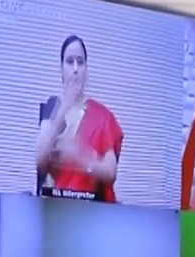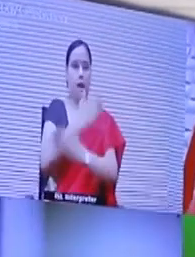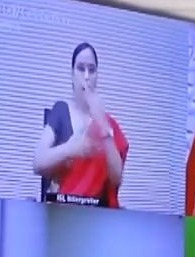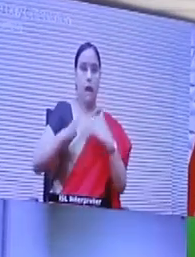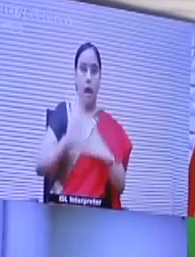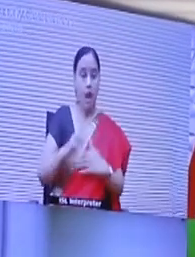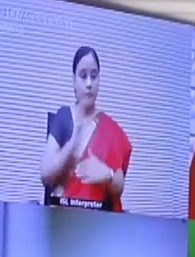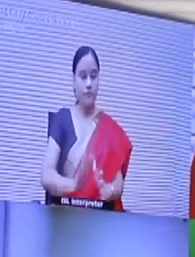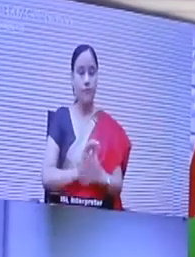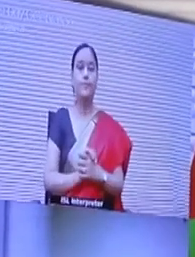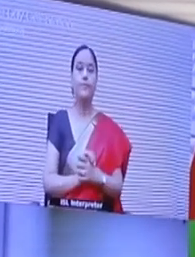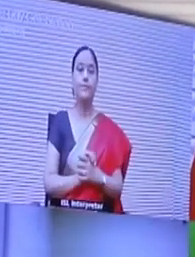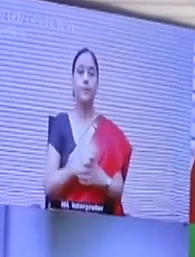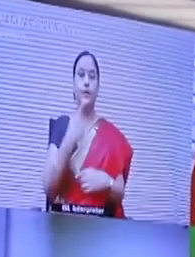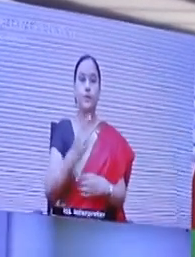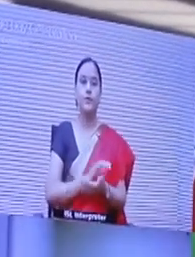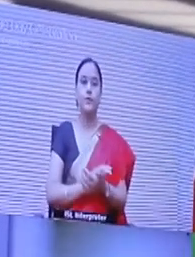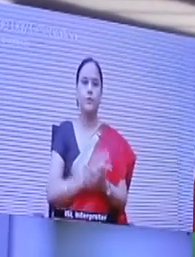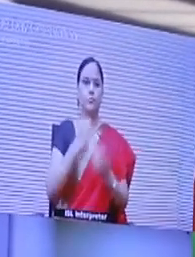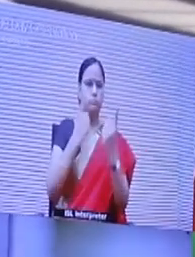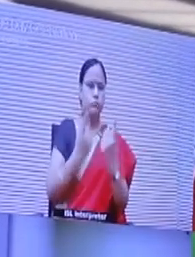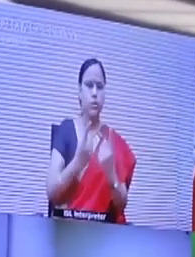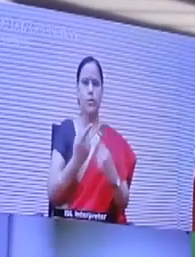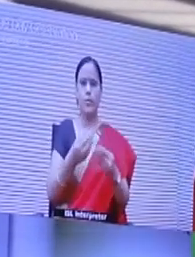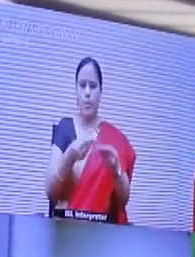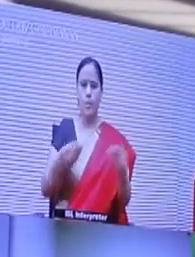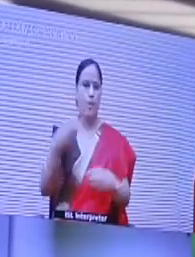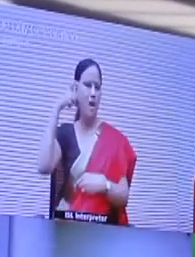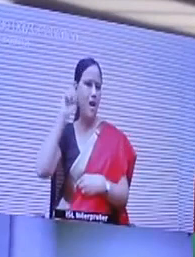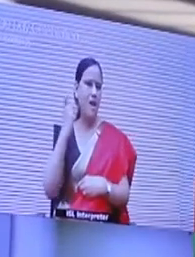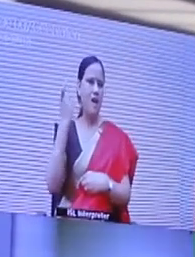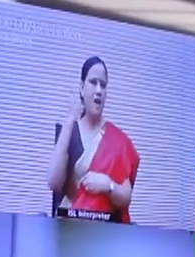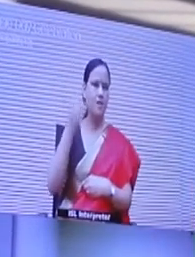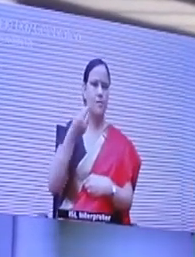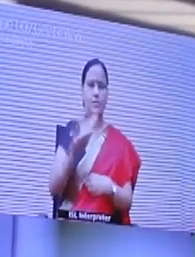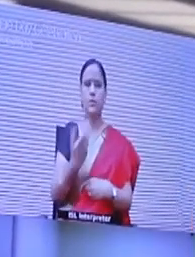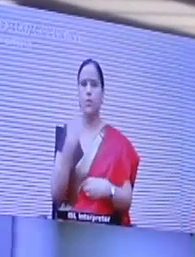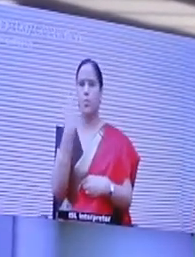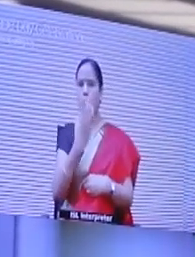दिव्यांगता होती है, उन्हें एम्प्लीफिकेशन से भी कोई सहायता नहीं मिलती है। उनमें मौखिक